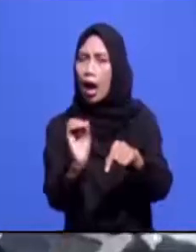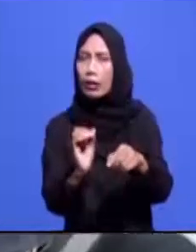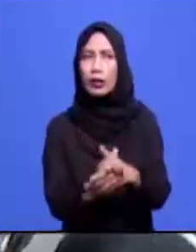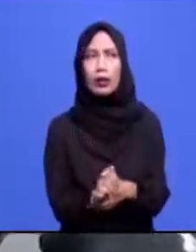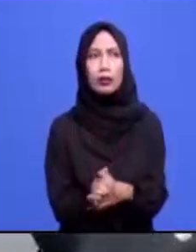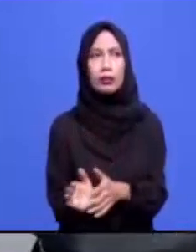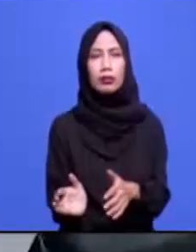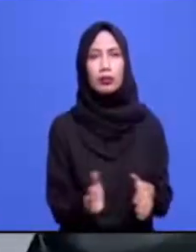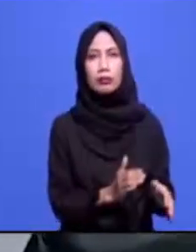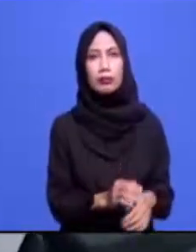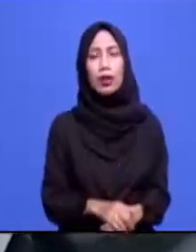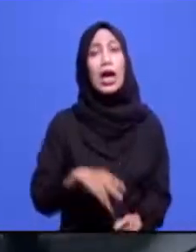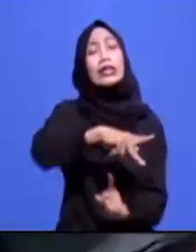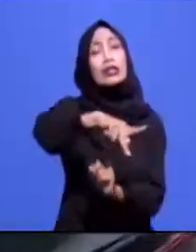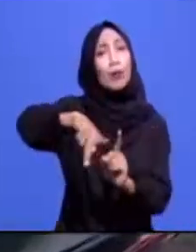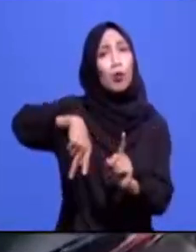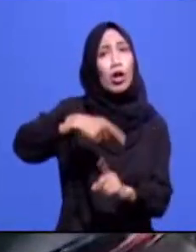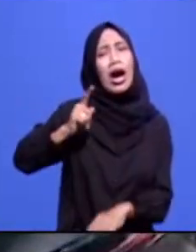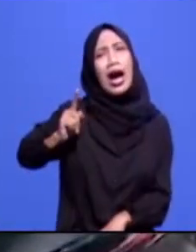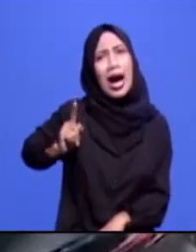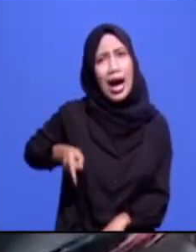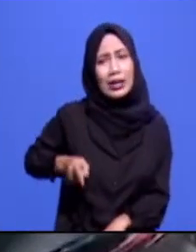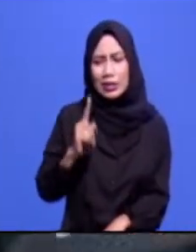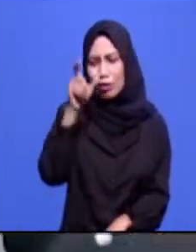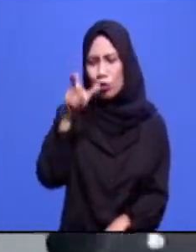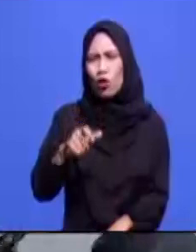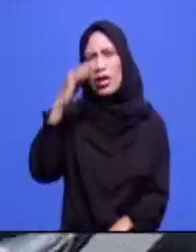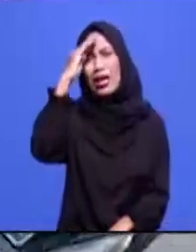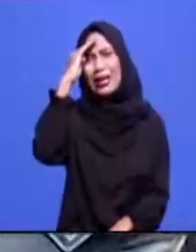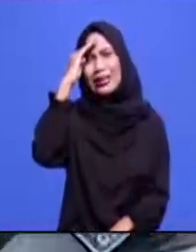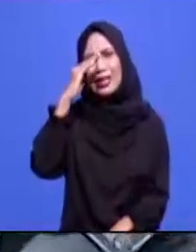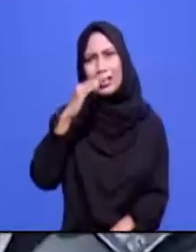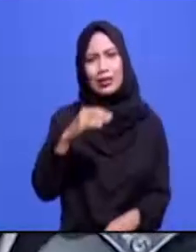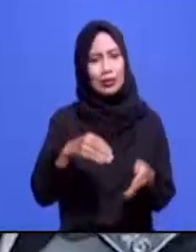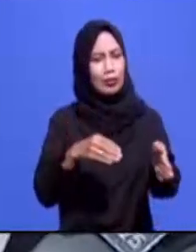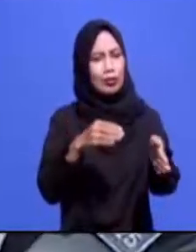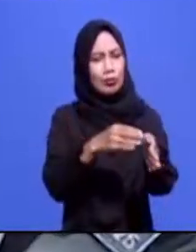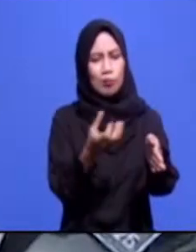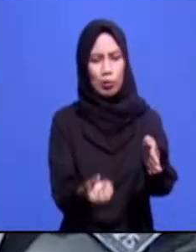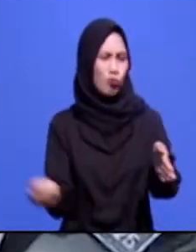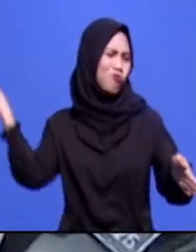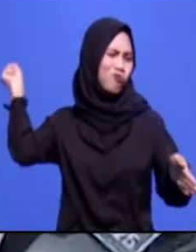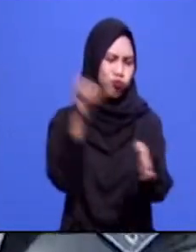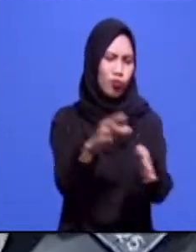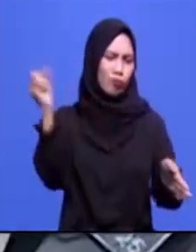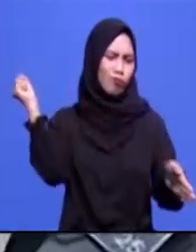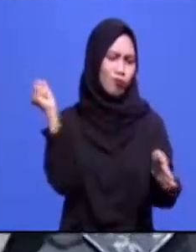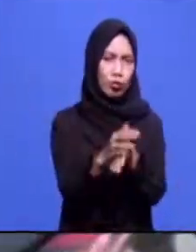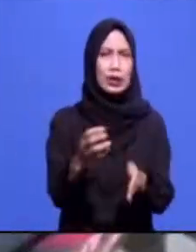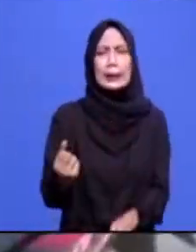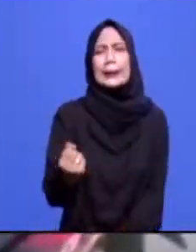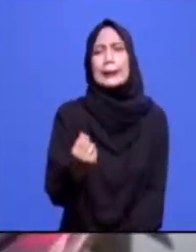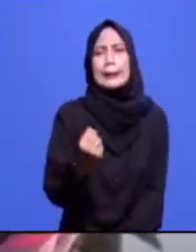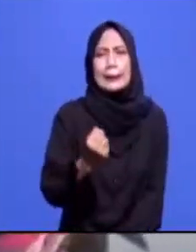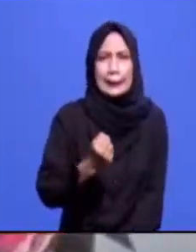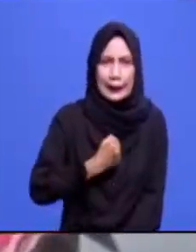Sementara di Kabupaten Karimun, Kepulauan Riau, seorang pemotor merusak sepeda motornya sendiri dengan batu besar. Ia kesal karena ditilang akibat